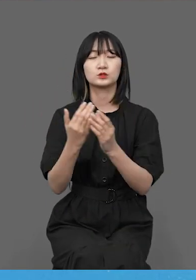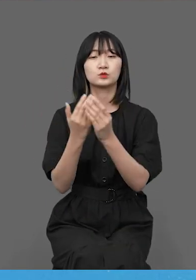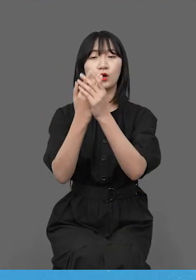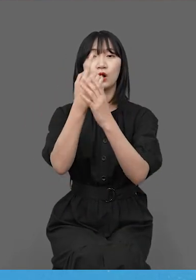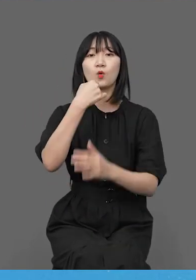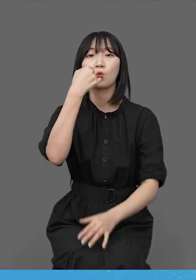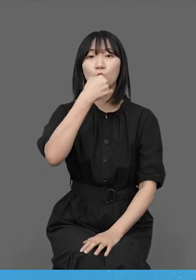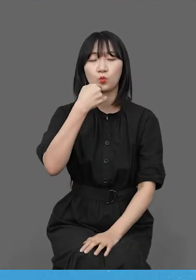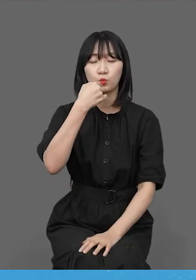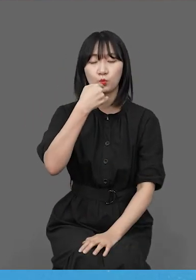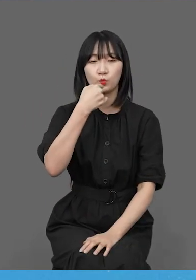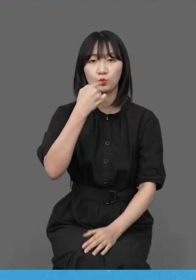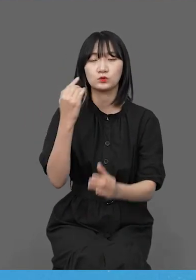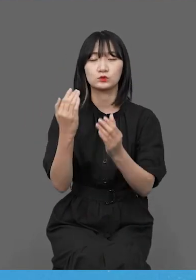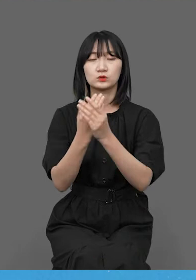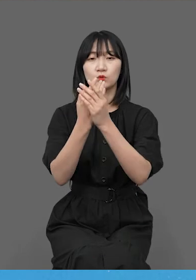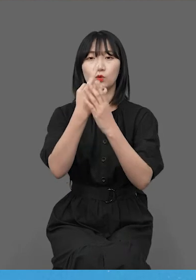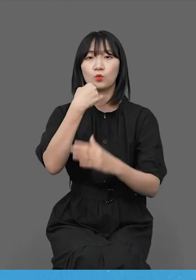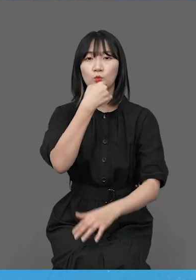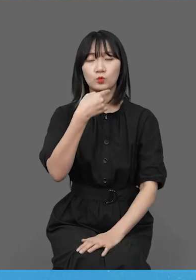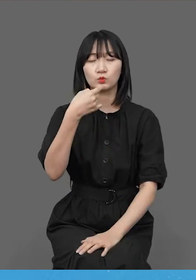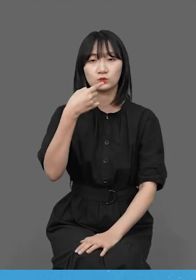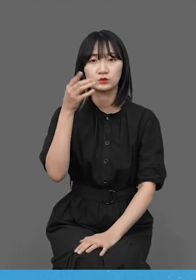다 진화론자지만은